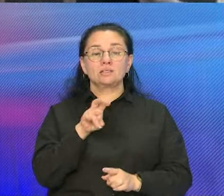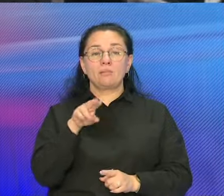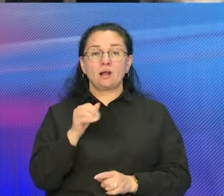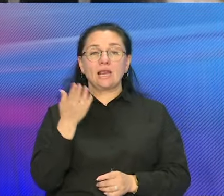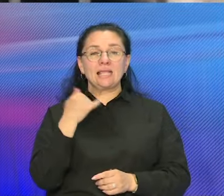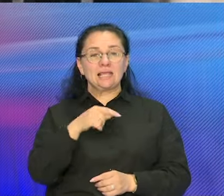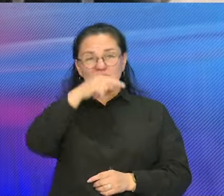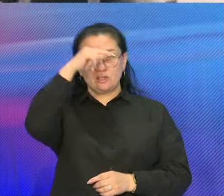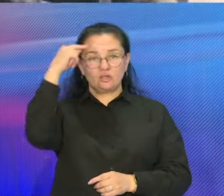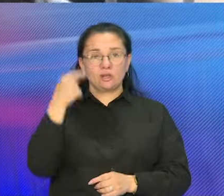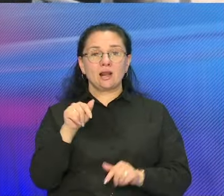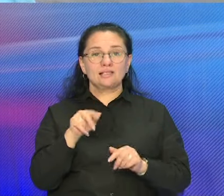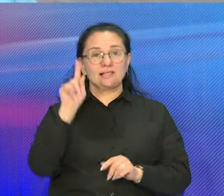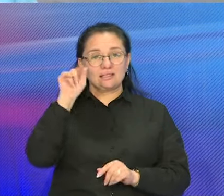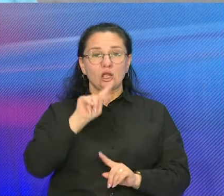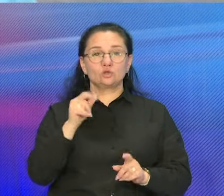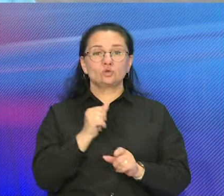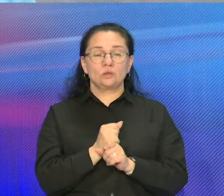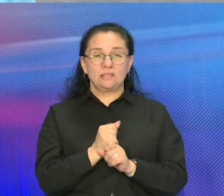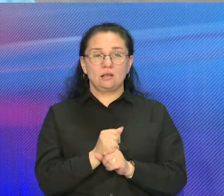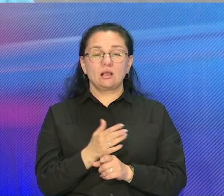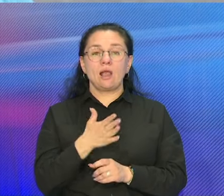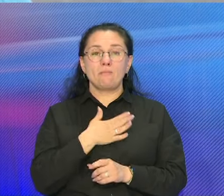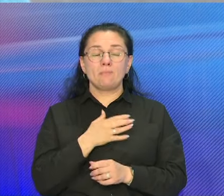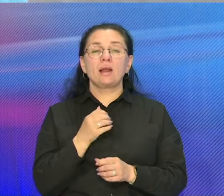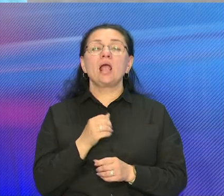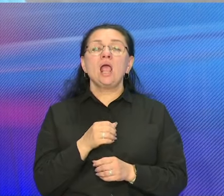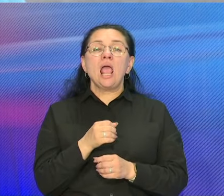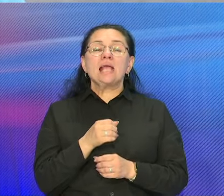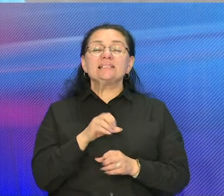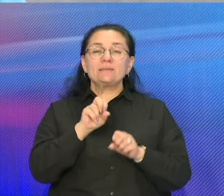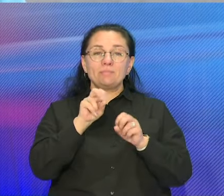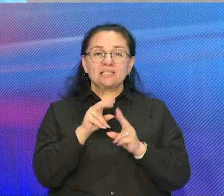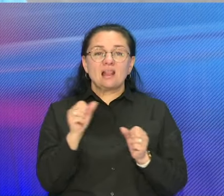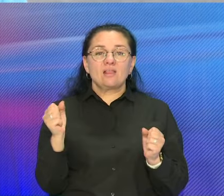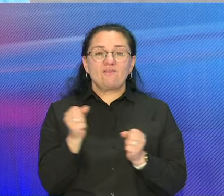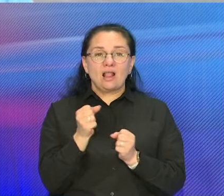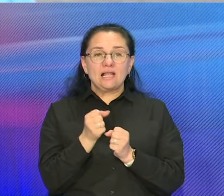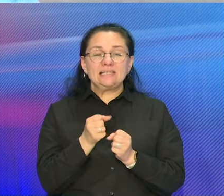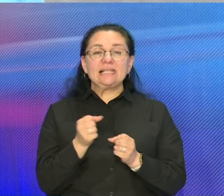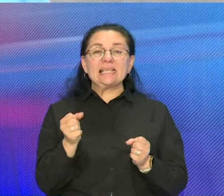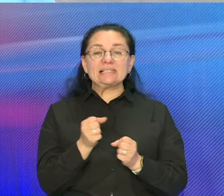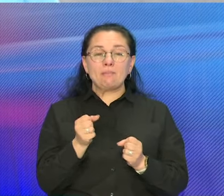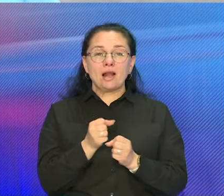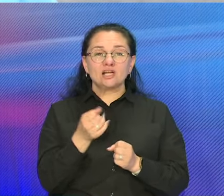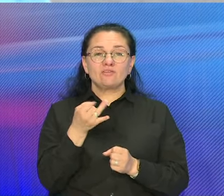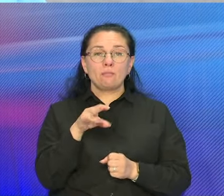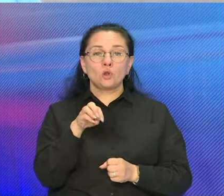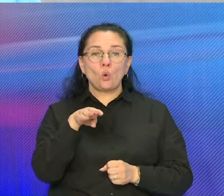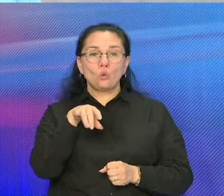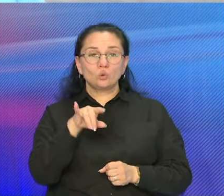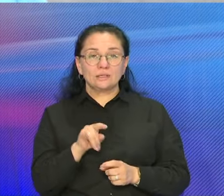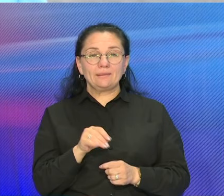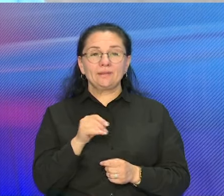ведаюць, што робіць Мы замараживаем і йогурты з животным, спеціальні фруктово-творожні смесі Також